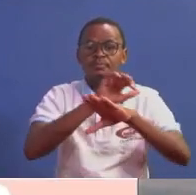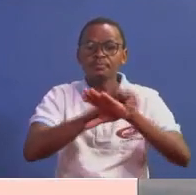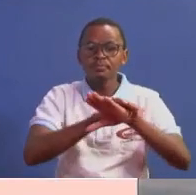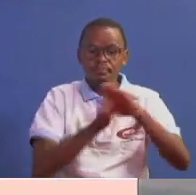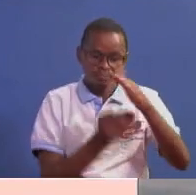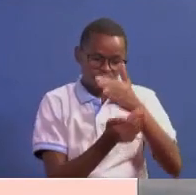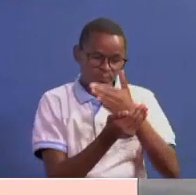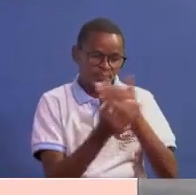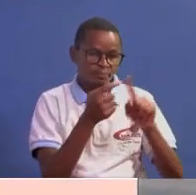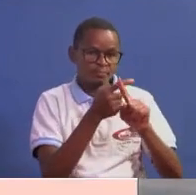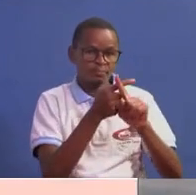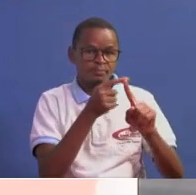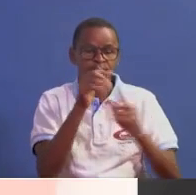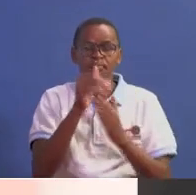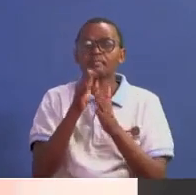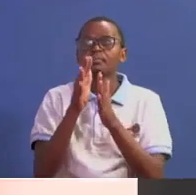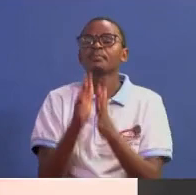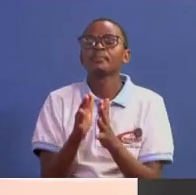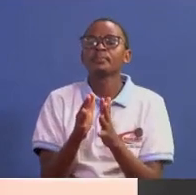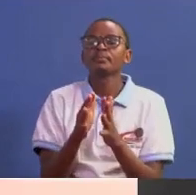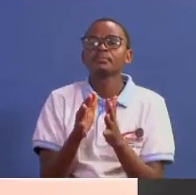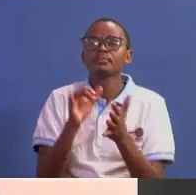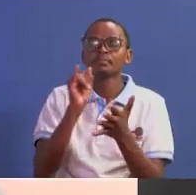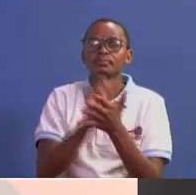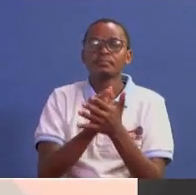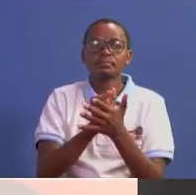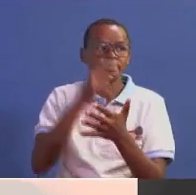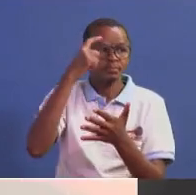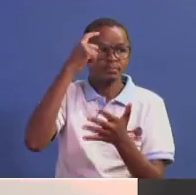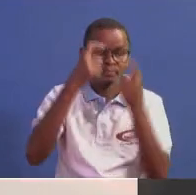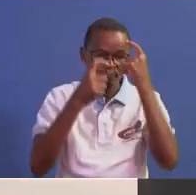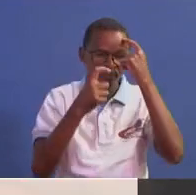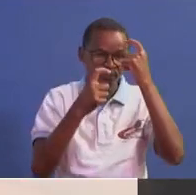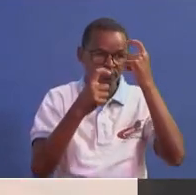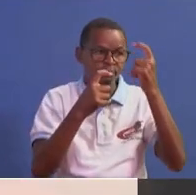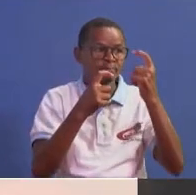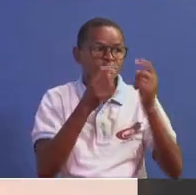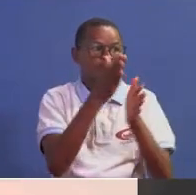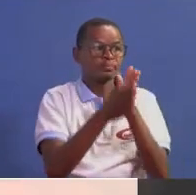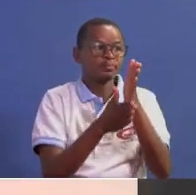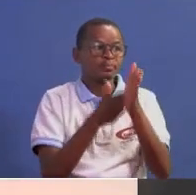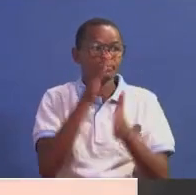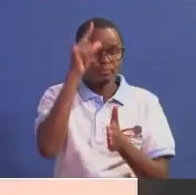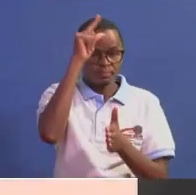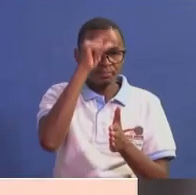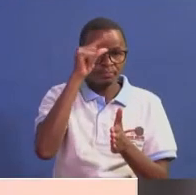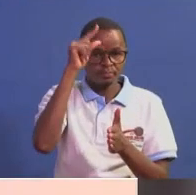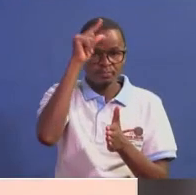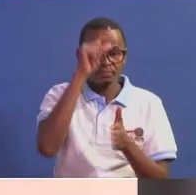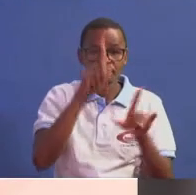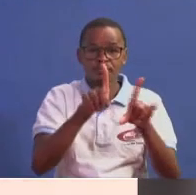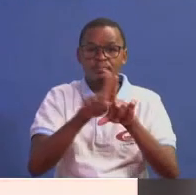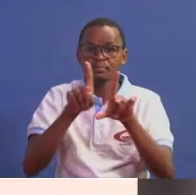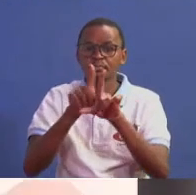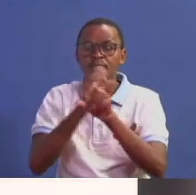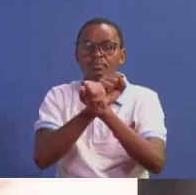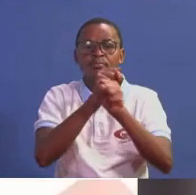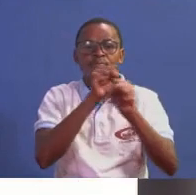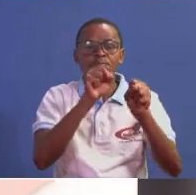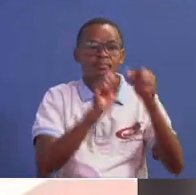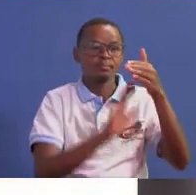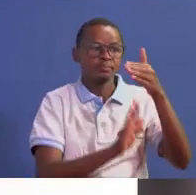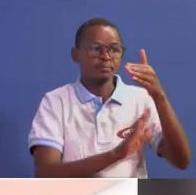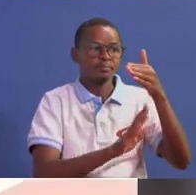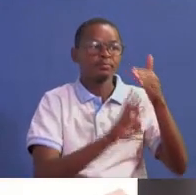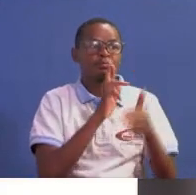hupokea hongo kutoka kwa baadhi ya viongozi ili kupinga na kulemaza mipango ya serikali. Vile vile rais